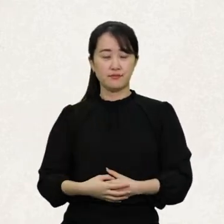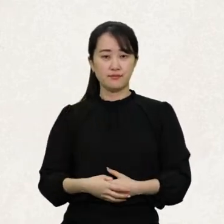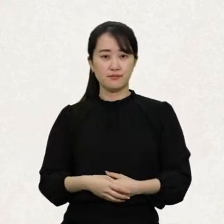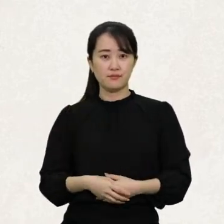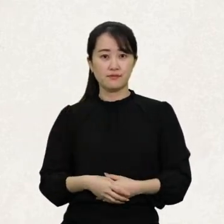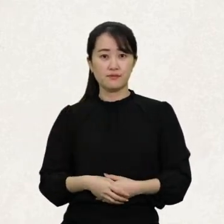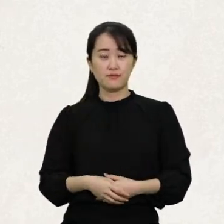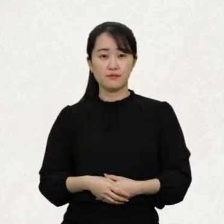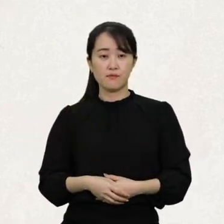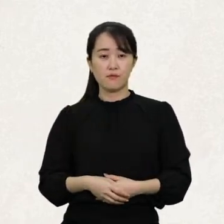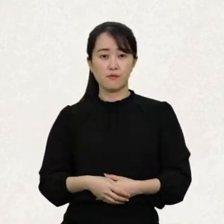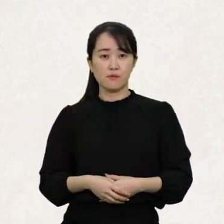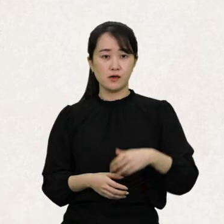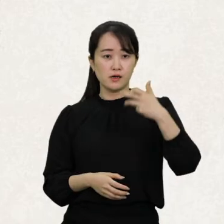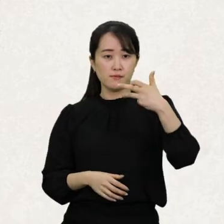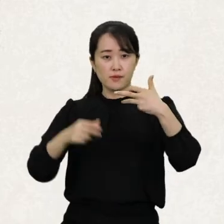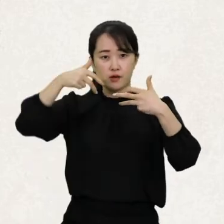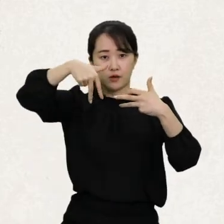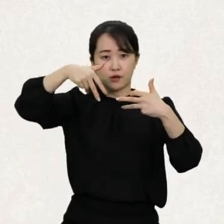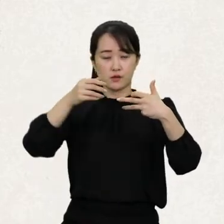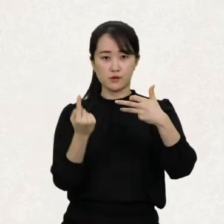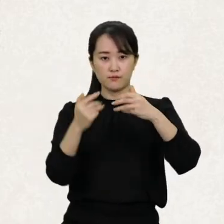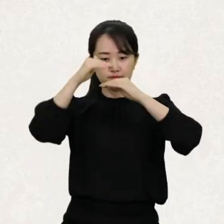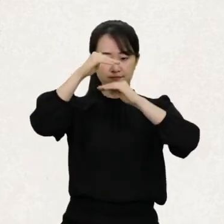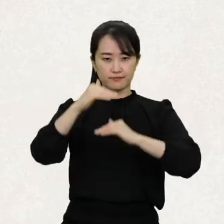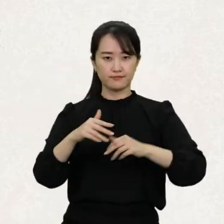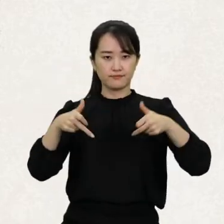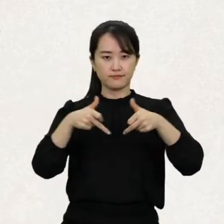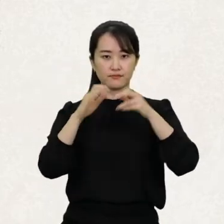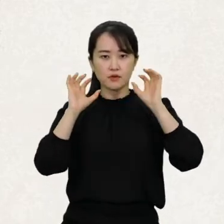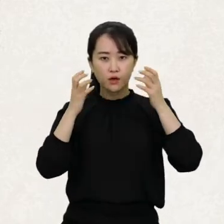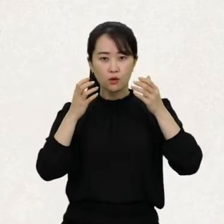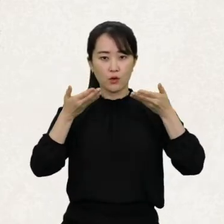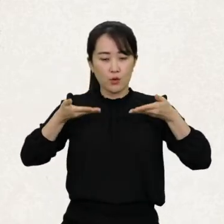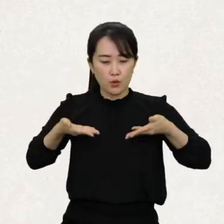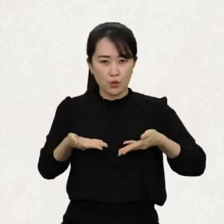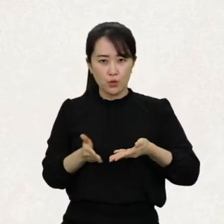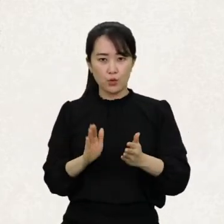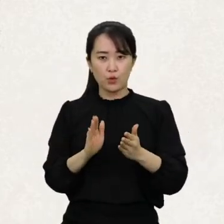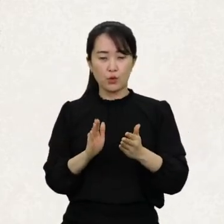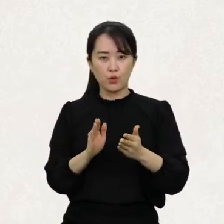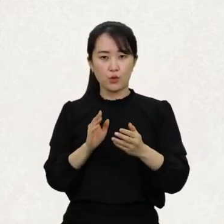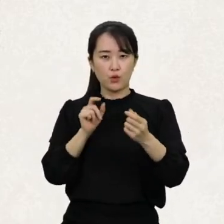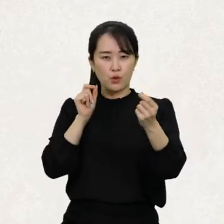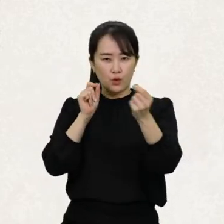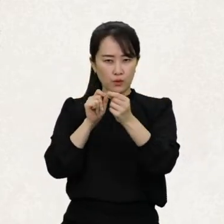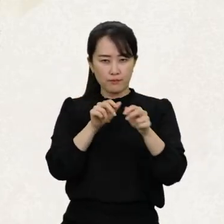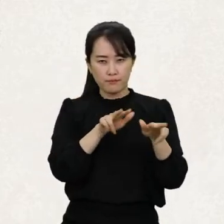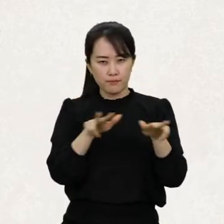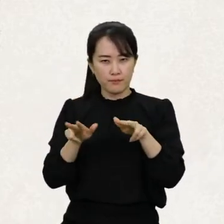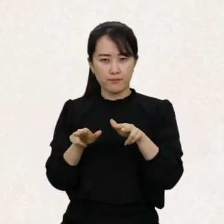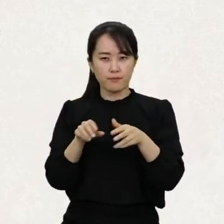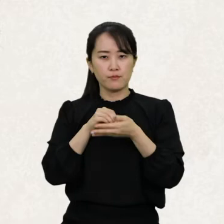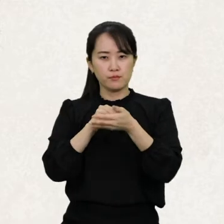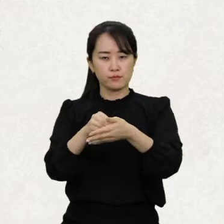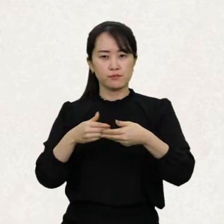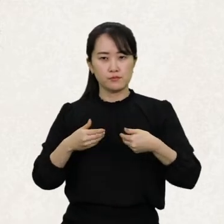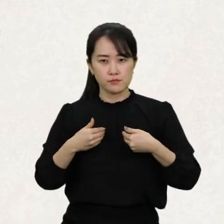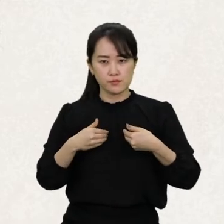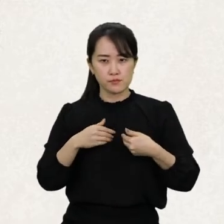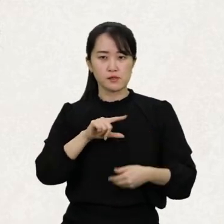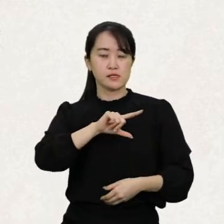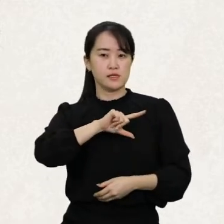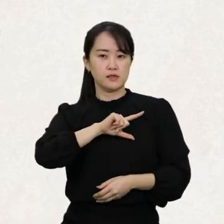이와 관련해서 제18조에서도 장애 아동은 출생 후 곧 등록이 되어야 하고 출생 후 이름을